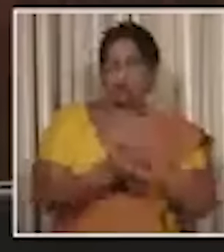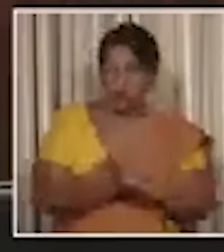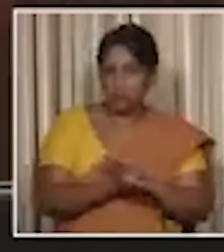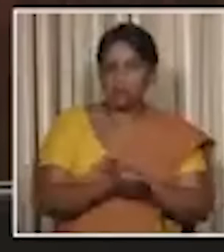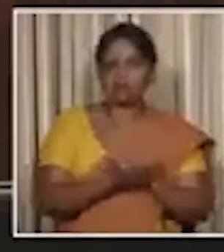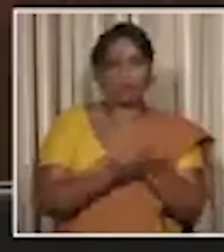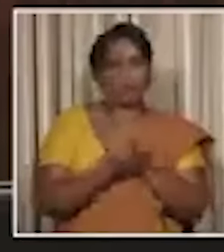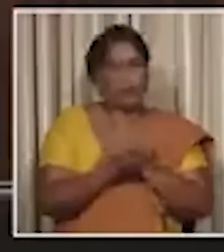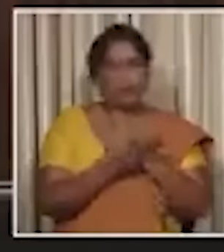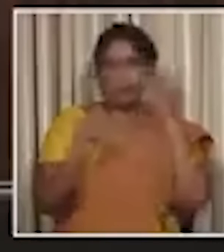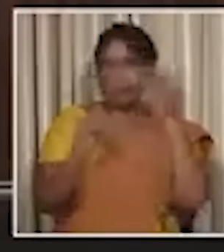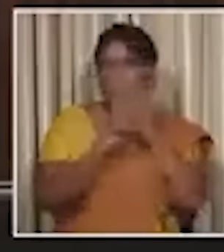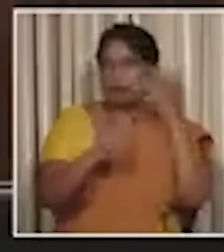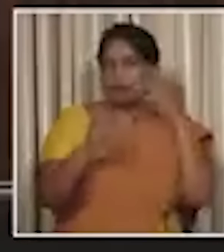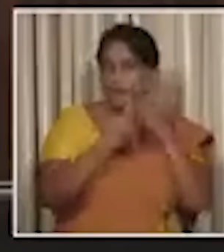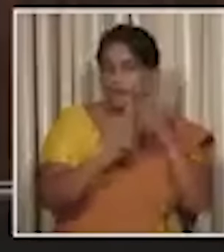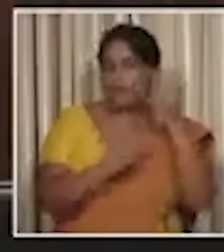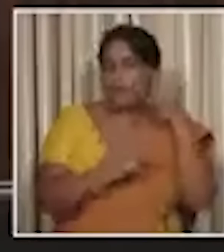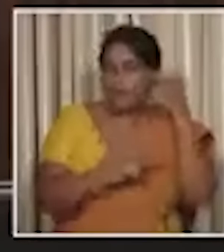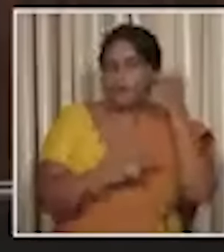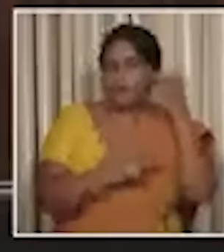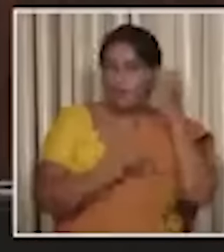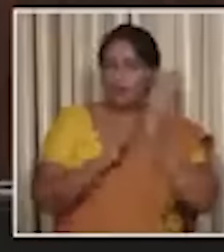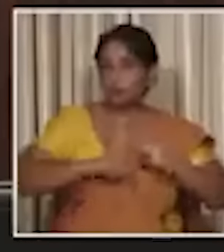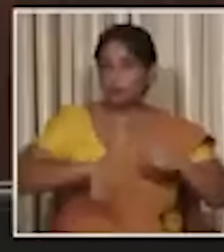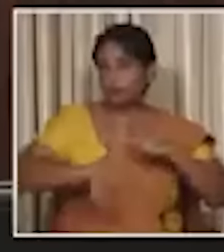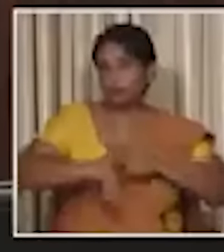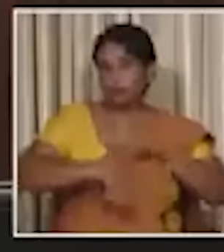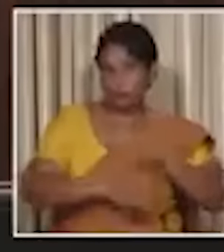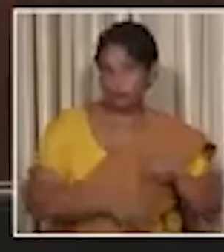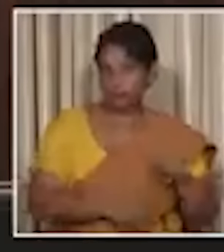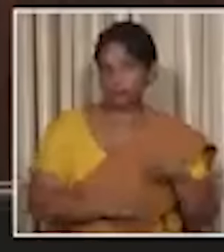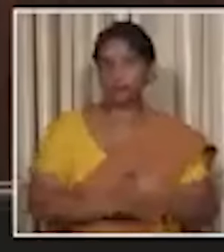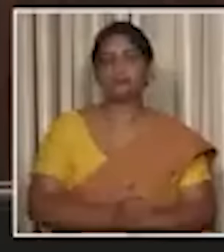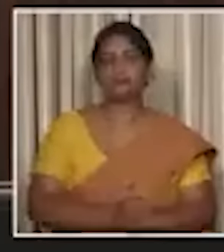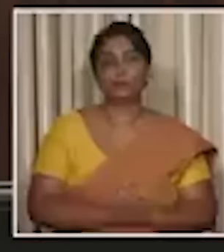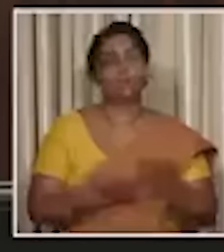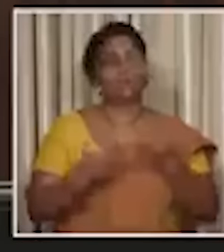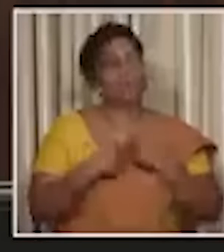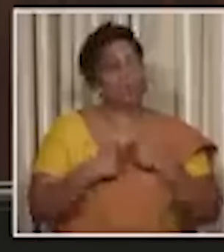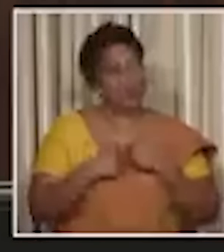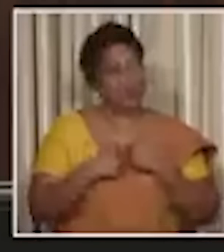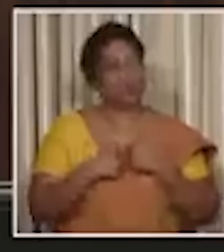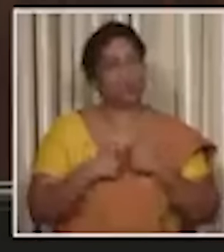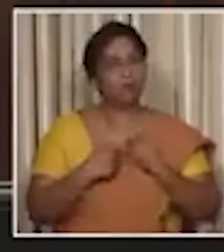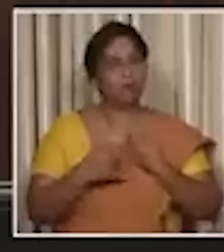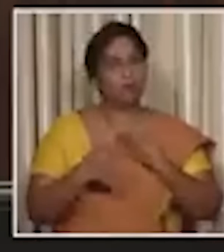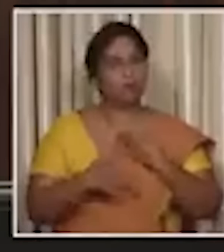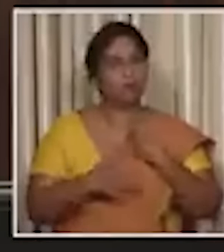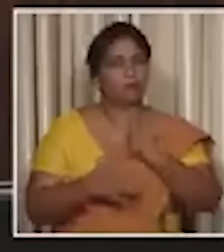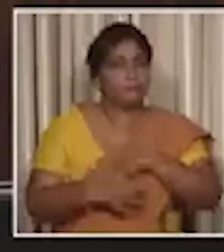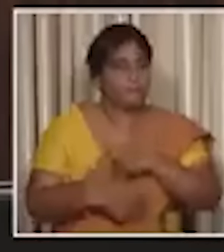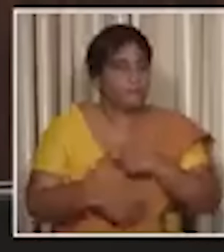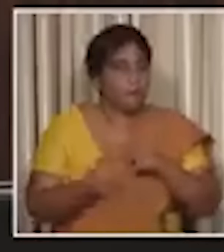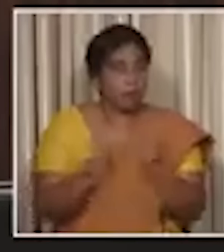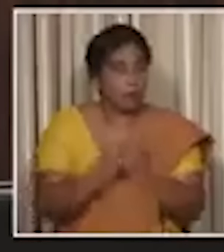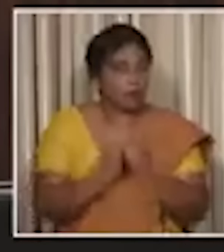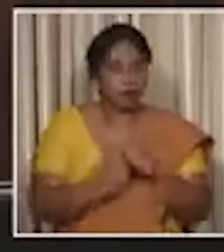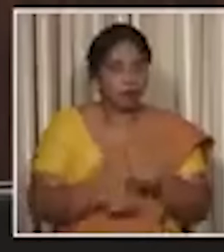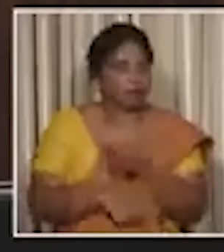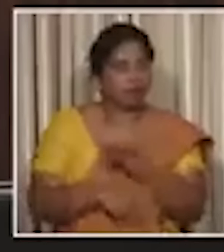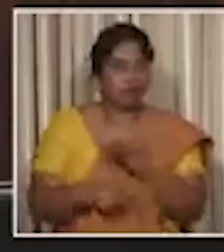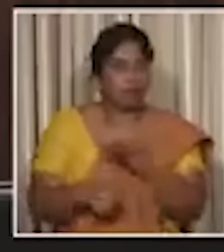என்னவென்றால் அதற்குள்ளே ஏகபோக நிலைமைகள் ஏற்படலாம். ஆகவே பொருளாதாரத்தின் தரவுகள் அடிப்படையில், பொருளாதாரத்தின் மாற்றங்களின் அடிப்படையில்